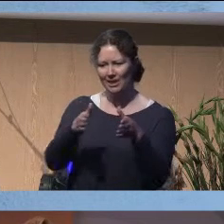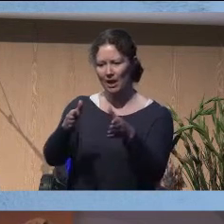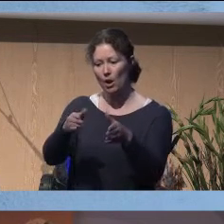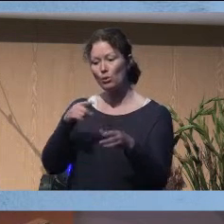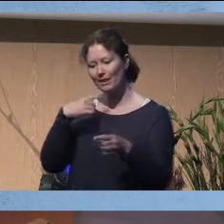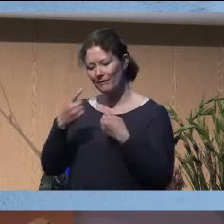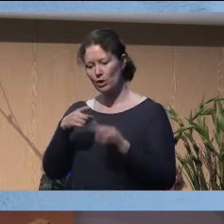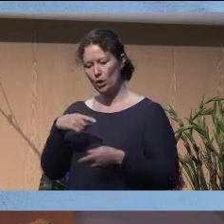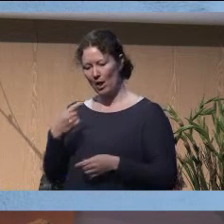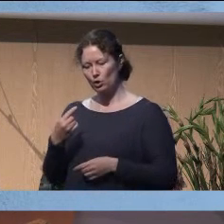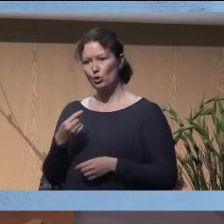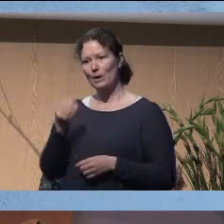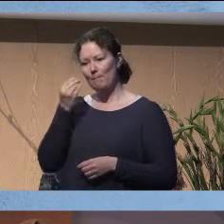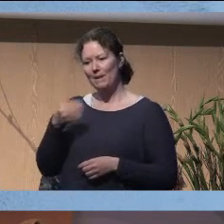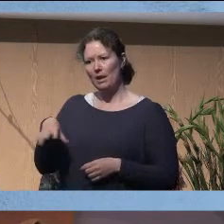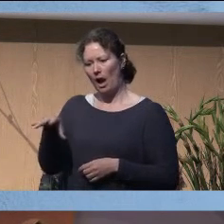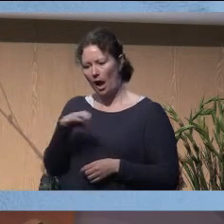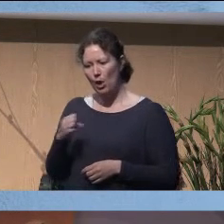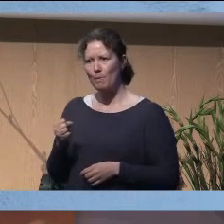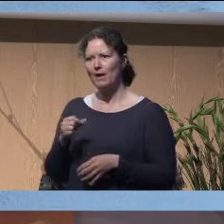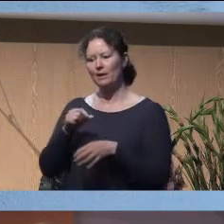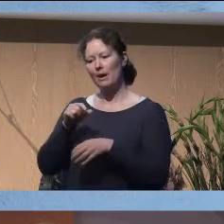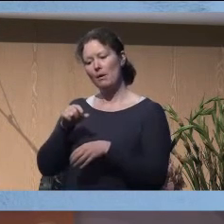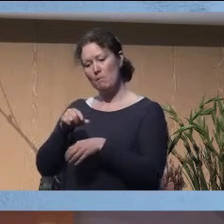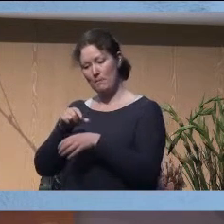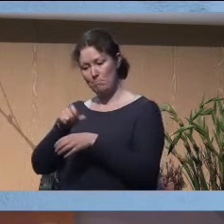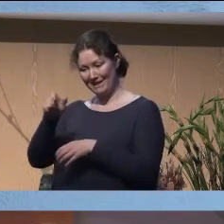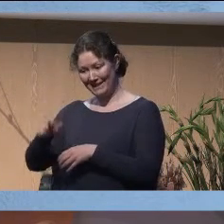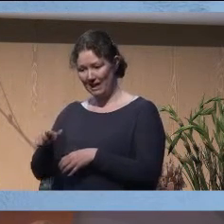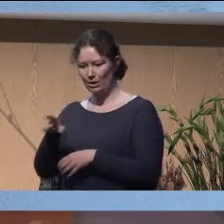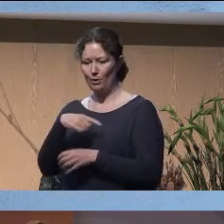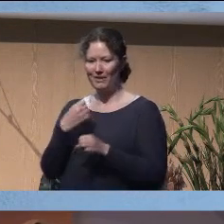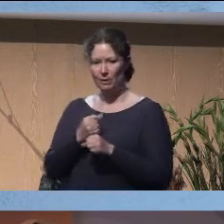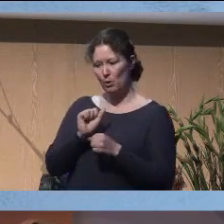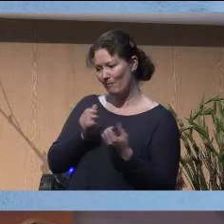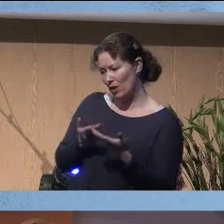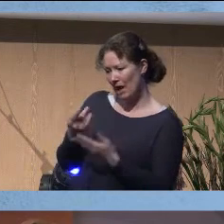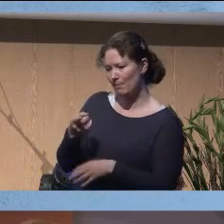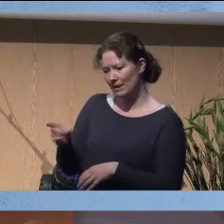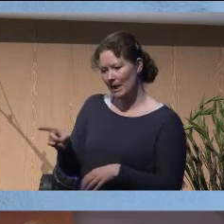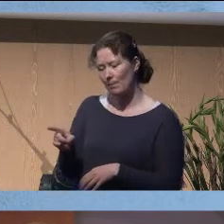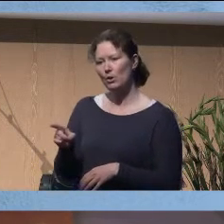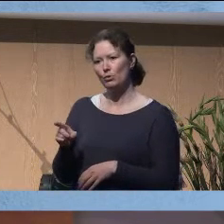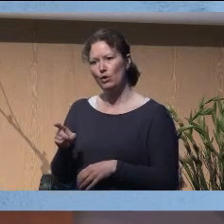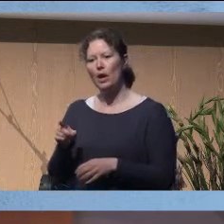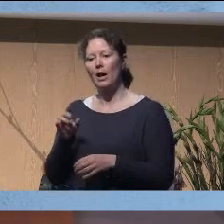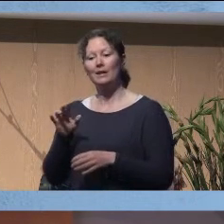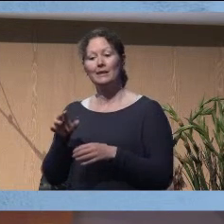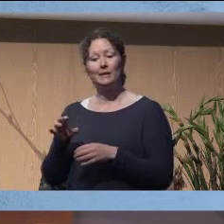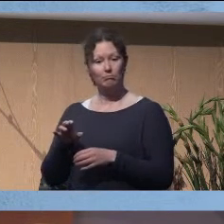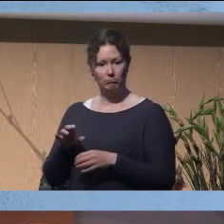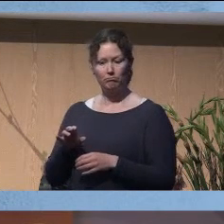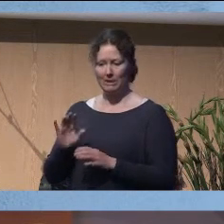og minner oss alle om, både pasienter og vi som jobber for å hjelpe dem, at livet rikt